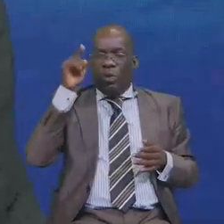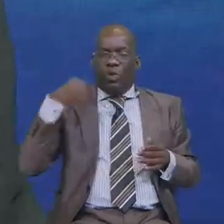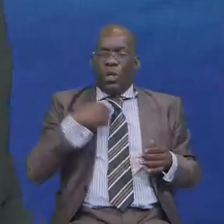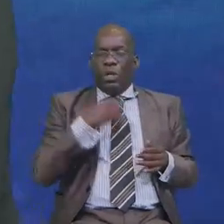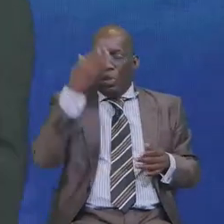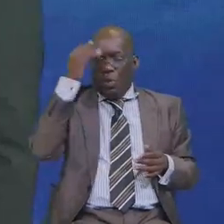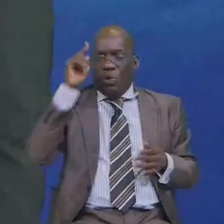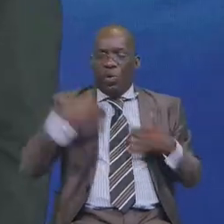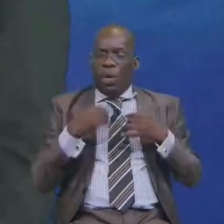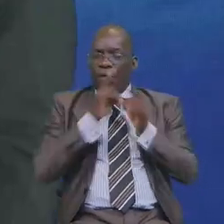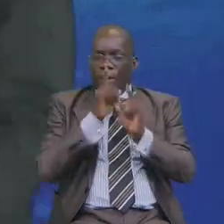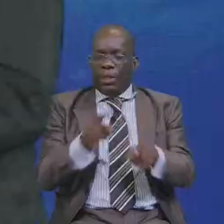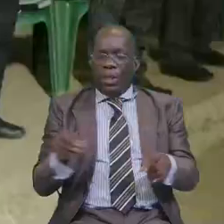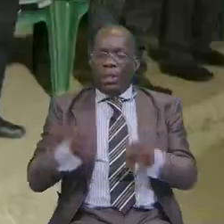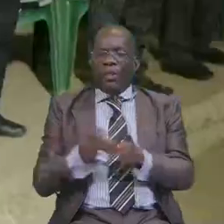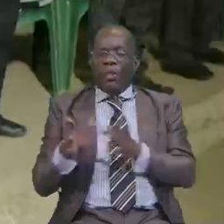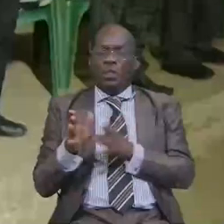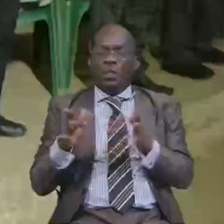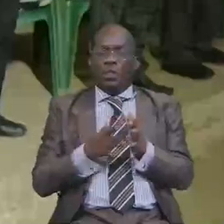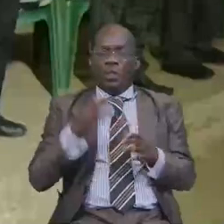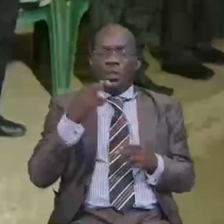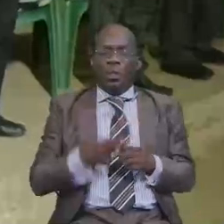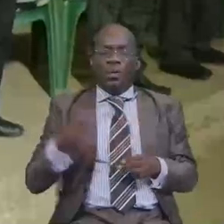Au nom de Jésus, nous prions.